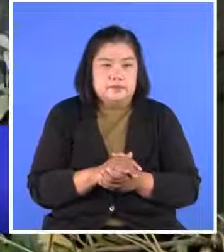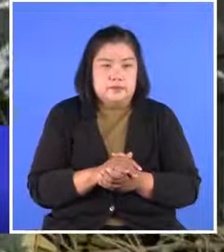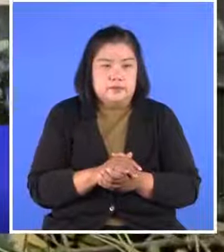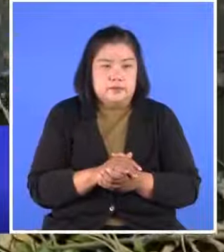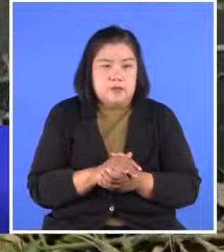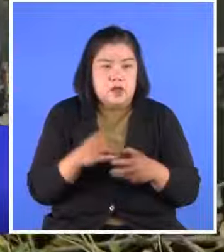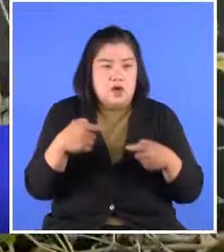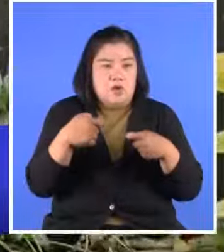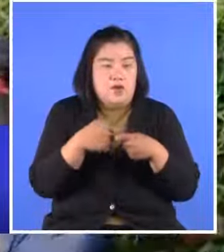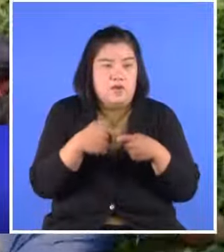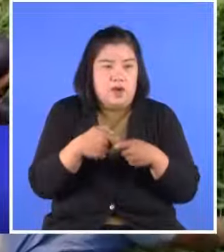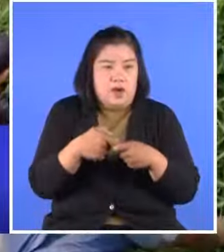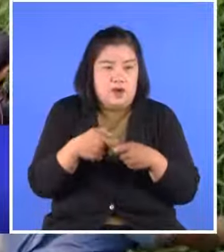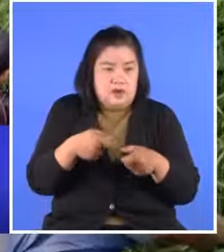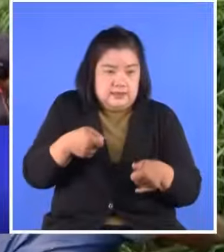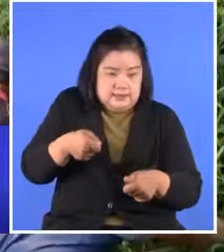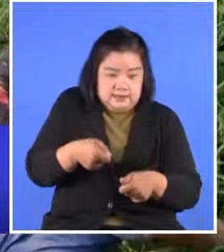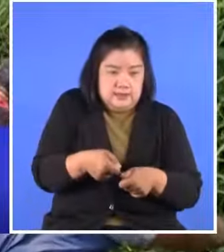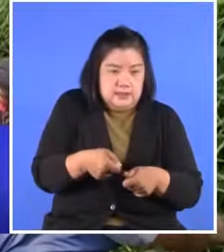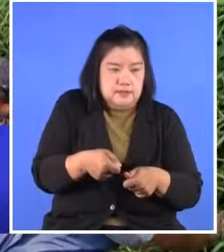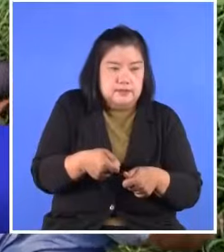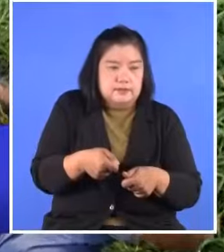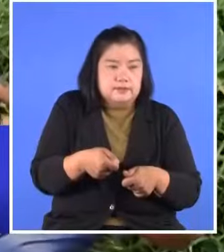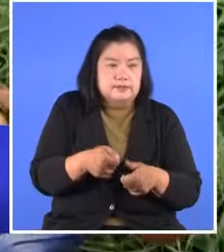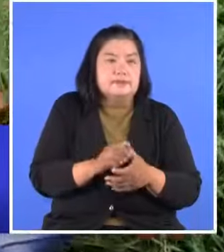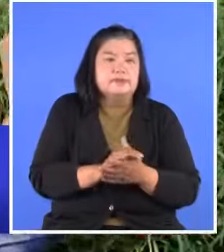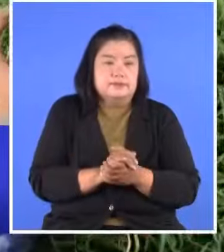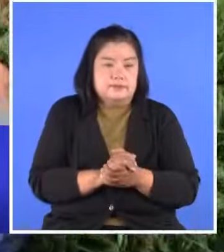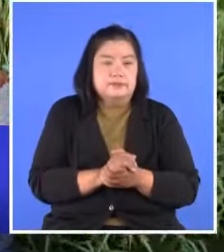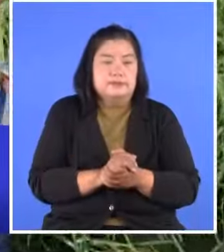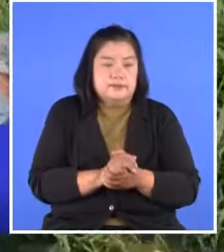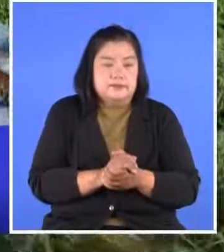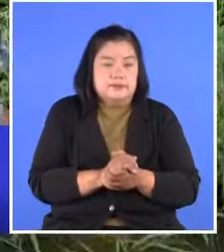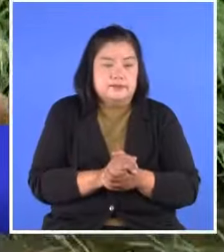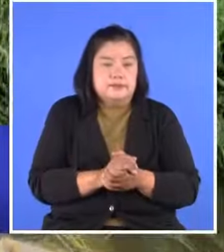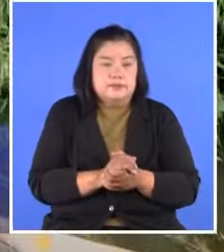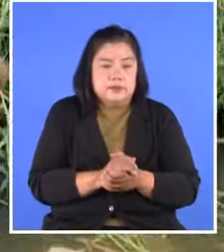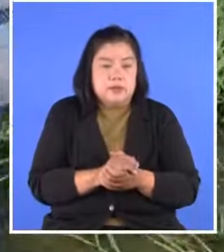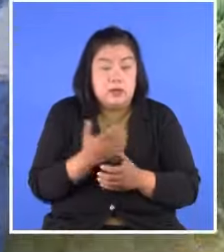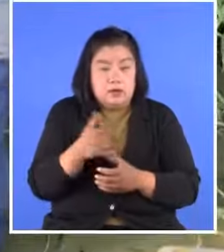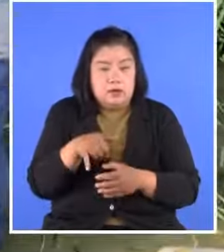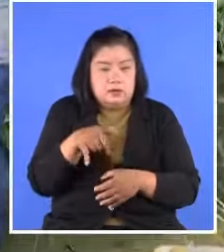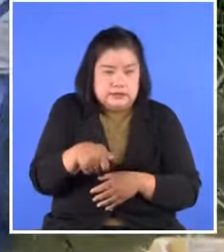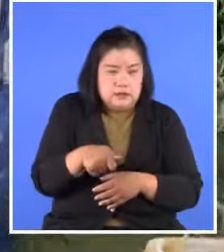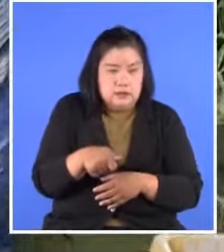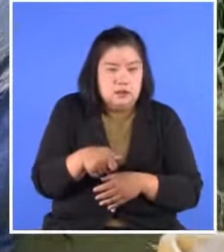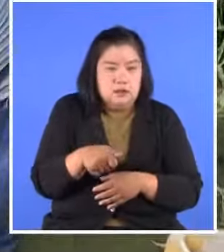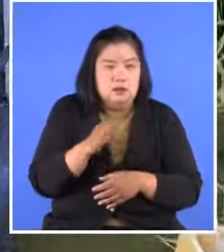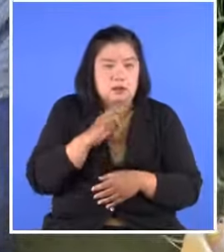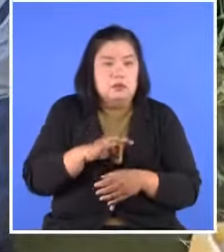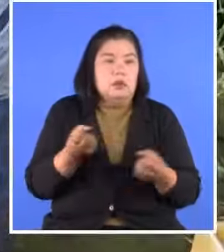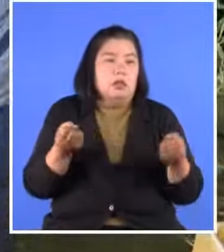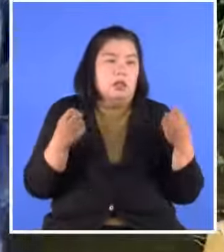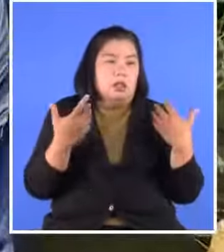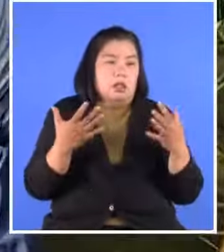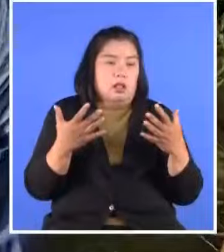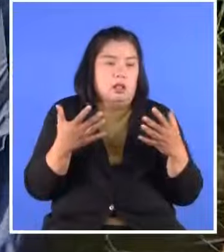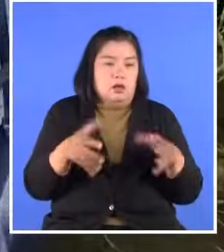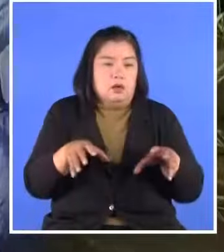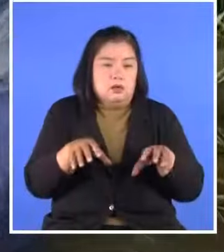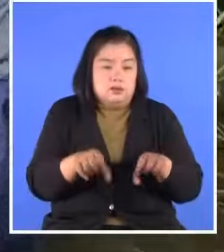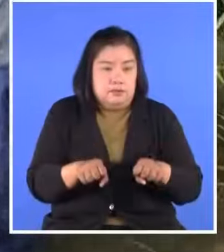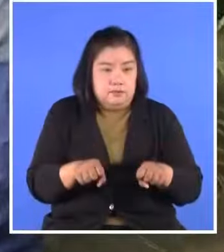เออกระแสไฟไปก่อนอ่าช็อตพอนิ่มๆว่าอย่างงั้นสักพักนึงจระเข้เนี่ยหงายท้องหงายไส้ขึ้นมาเลยเออนี่จับมานะยังไม่